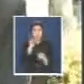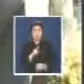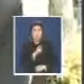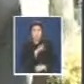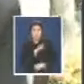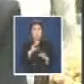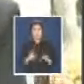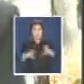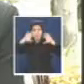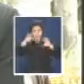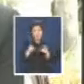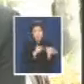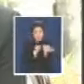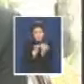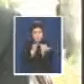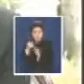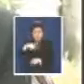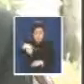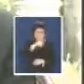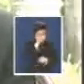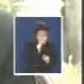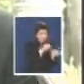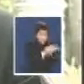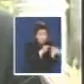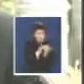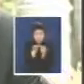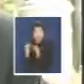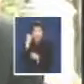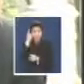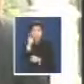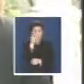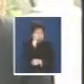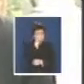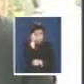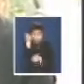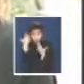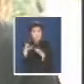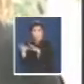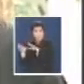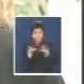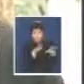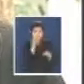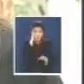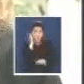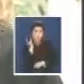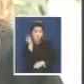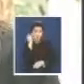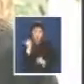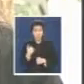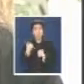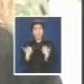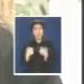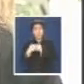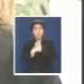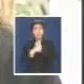บาลที่เราพยายามที่จะชี้แจงให้ทุกภาคส่วนที่เกี่ยวข้องนั้นได้รับทราบแล้วก็จะได้เข้าใจแล้วก็พร้อมที่จะรับฟังวันนี้เรามีเวลา